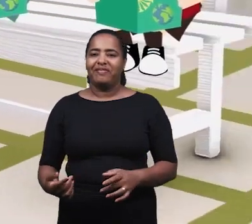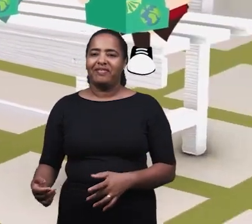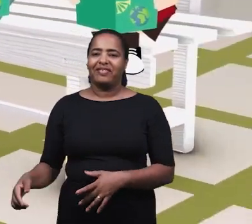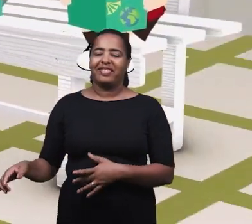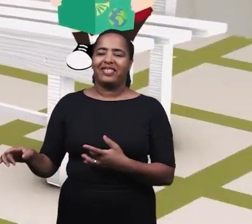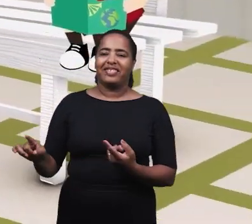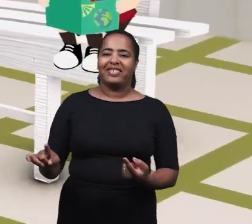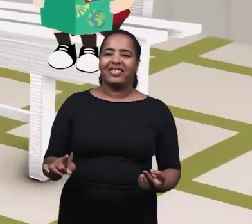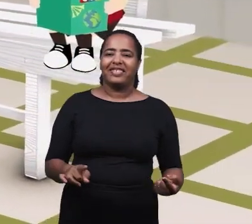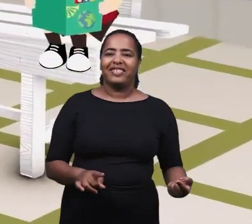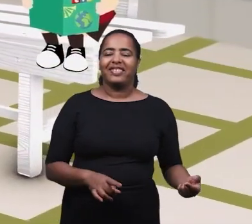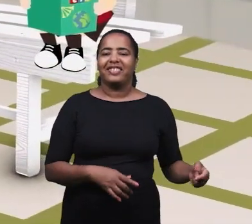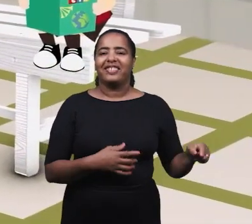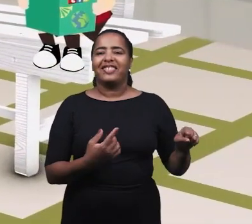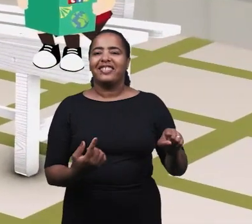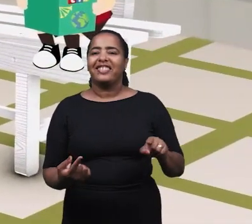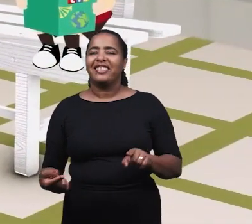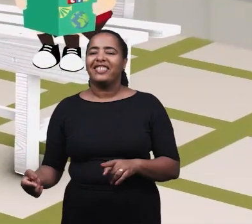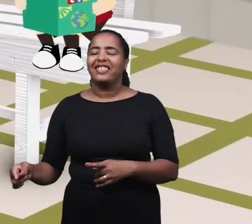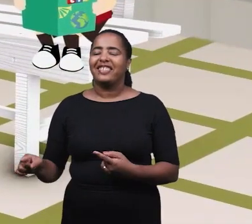Eu quero